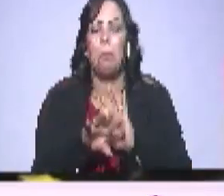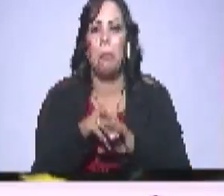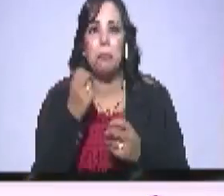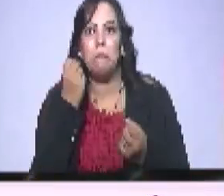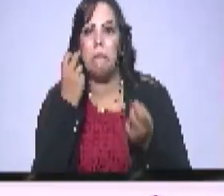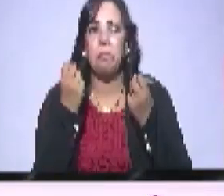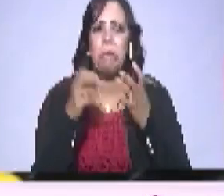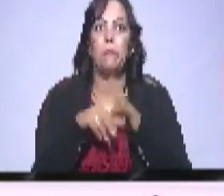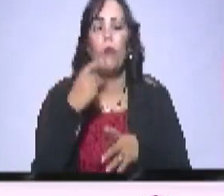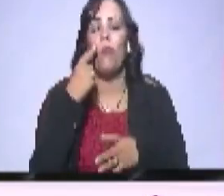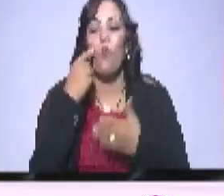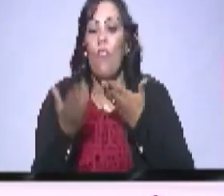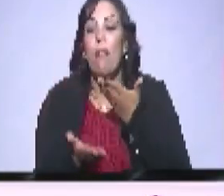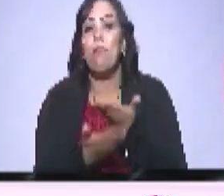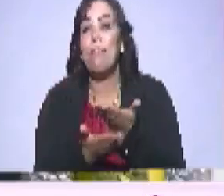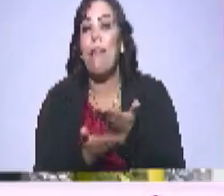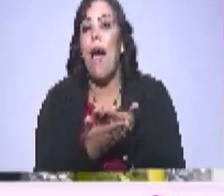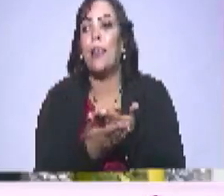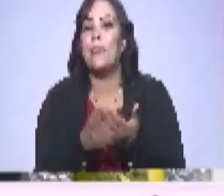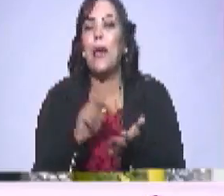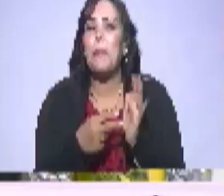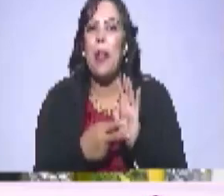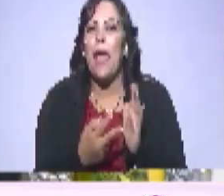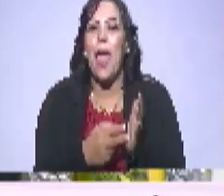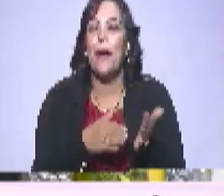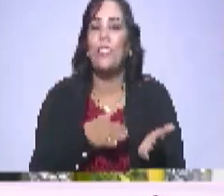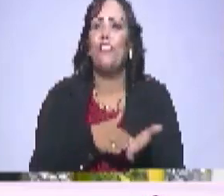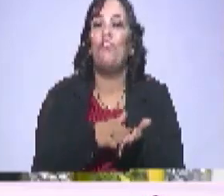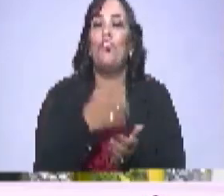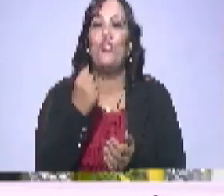حكاكه برضو كالعاده، البورسعيديه يعرفوا يعني ايه حكاكه.